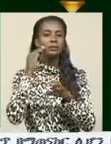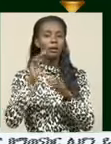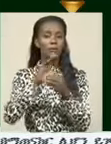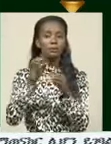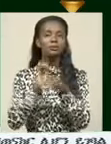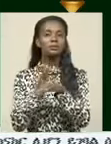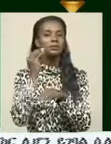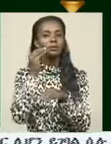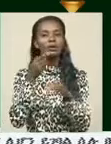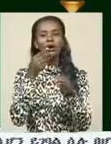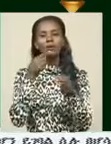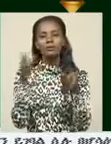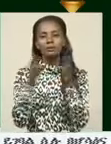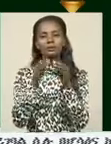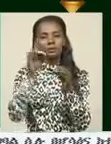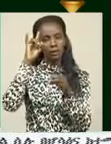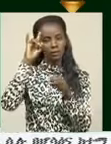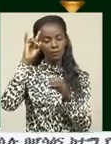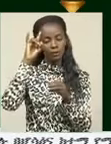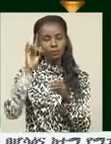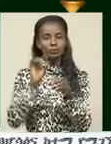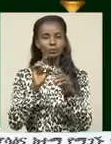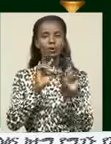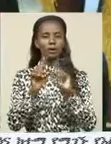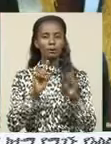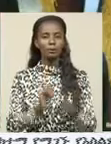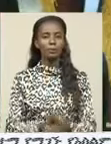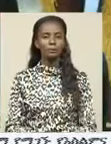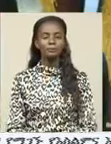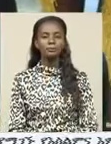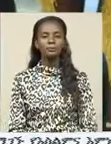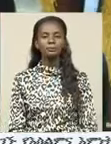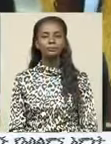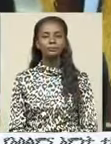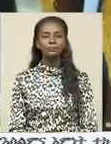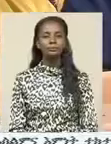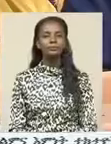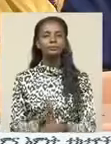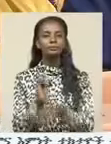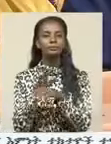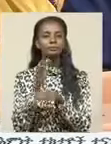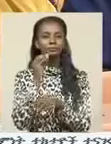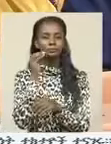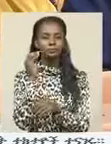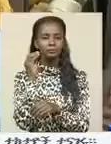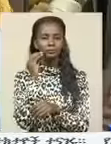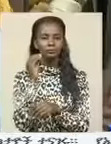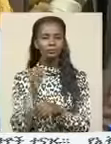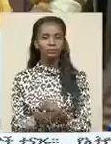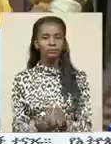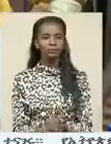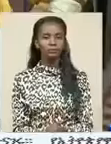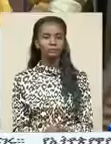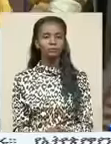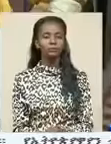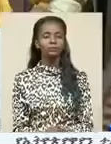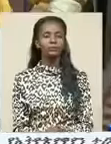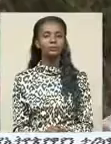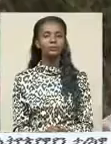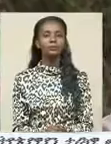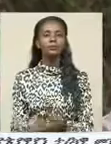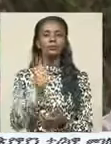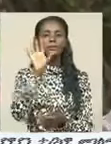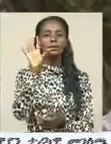ክልል ምክር ቤት አፈ ጉባኤ አቶ ዘነበ ዘርፉ ተናግረዋል። ምክር ቤቱ ለአራት ተከታታይ ቀናት ነው የሚቆየው።